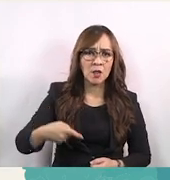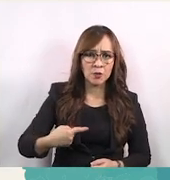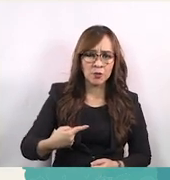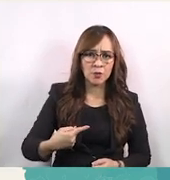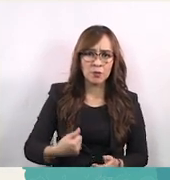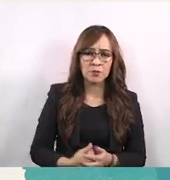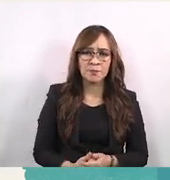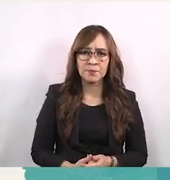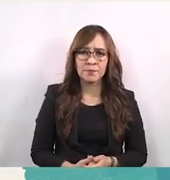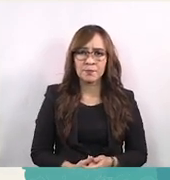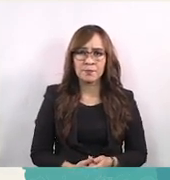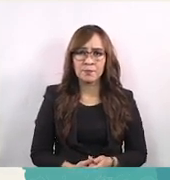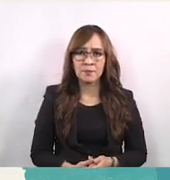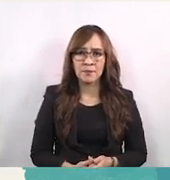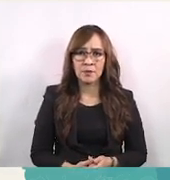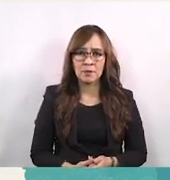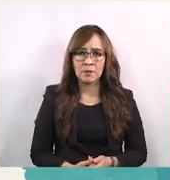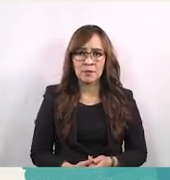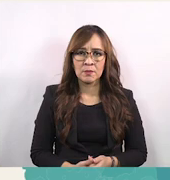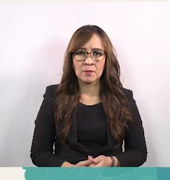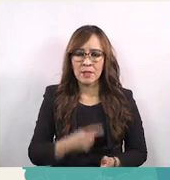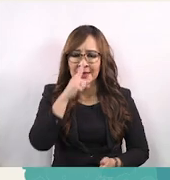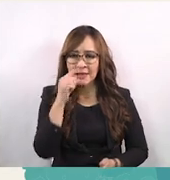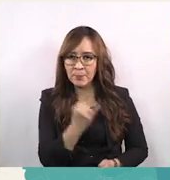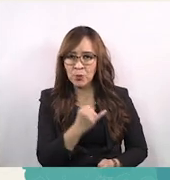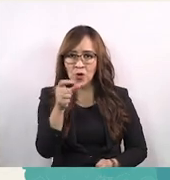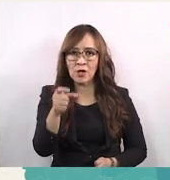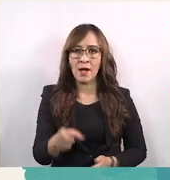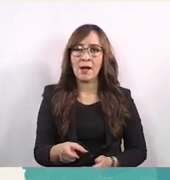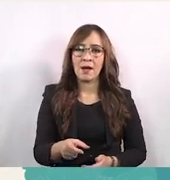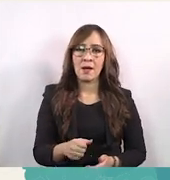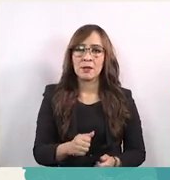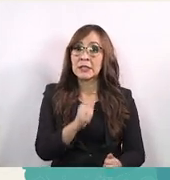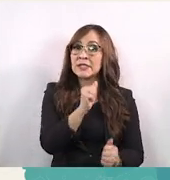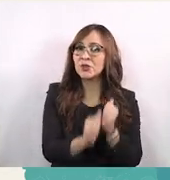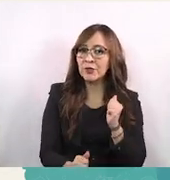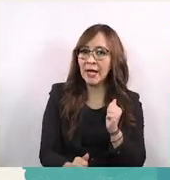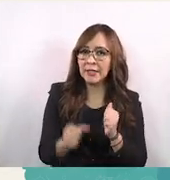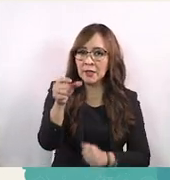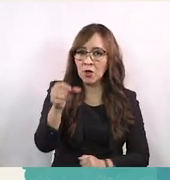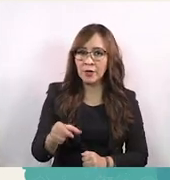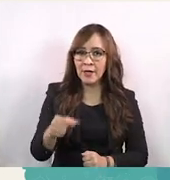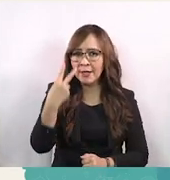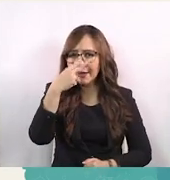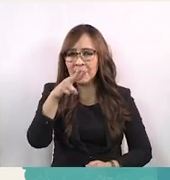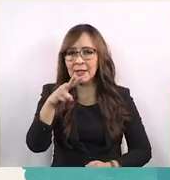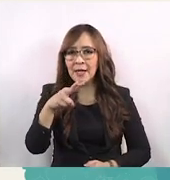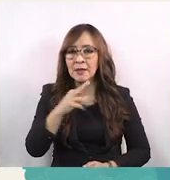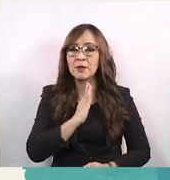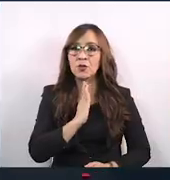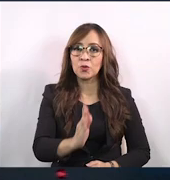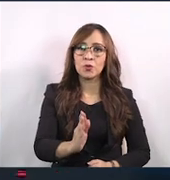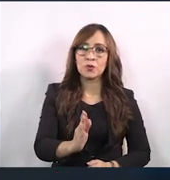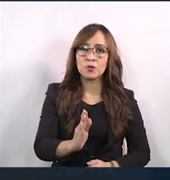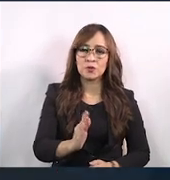Aceh sensitif jadi ROM manipulasi yang dia curang yang dia pakai adalah orang-orang yang kelihatannya